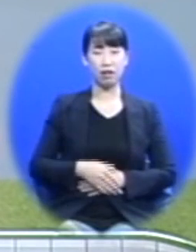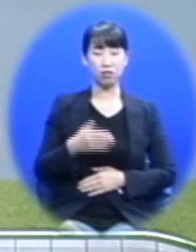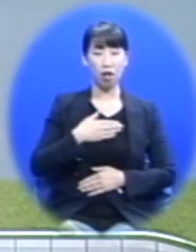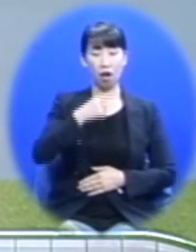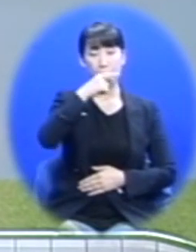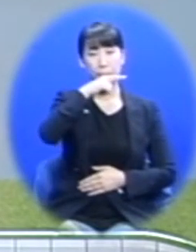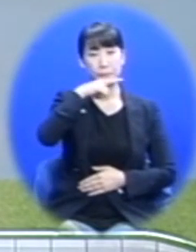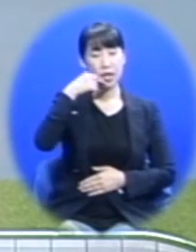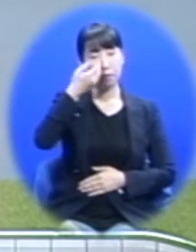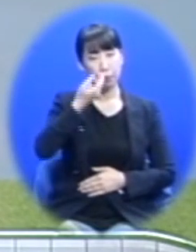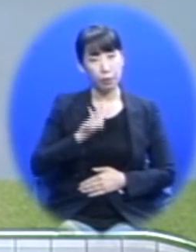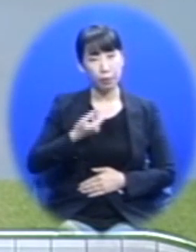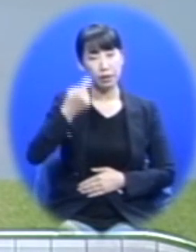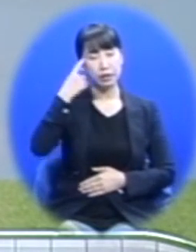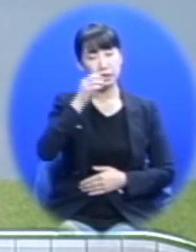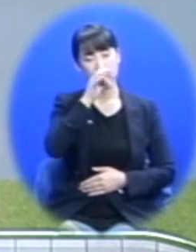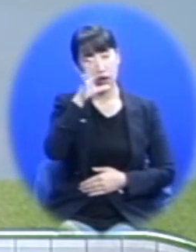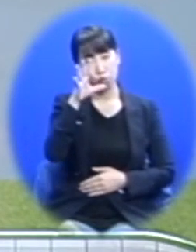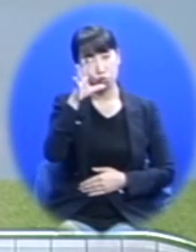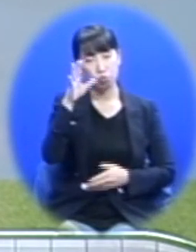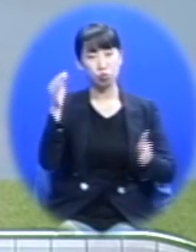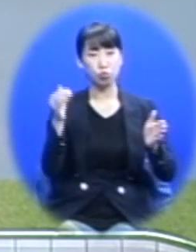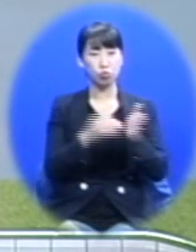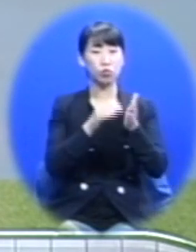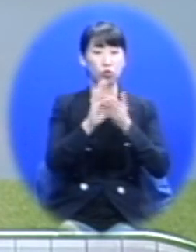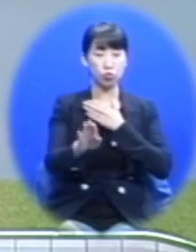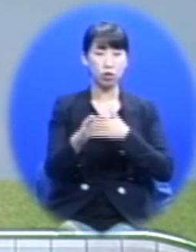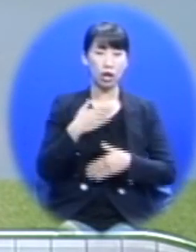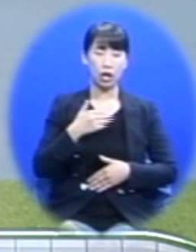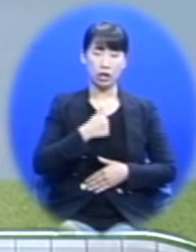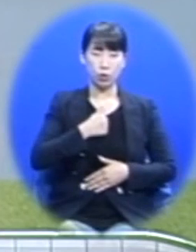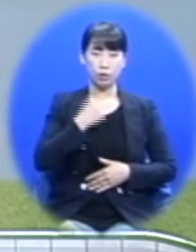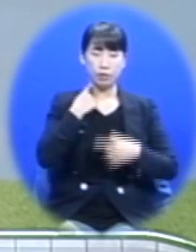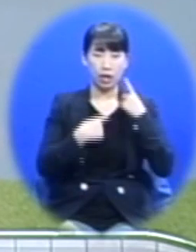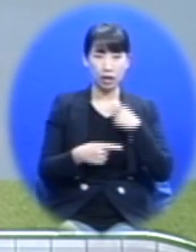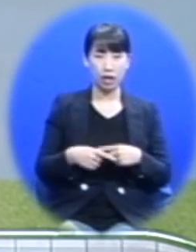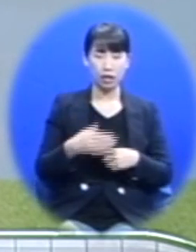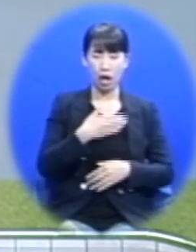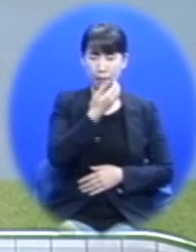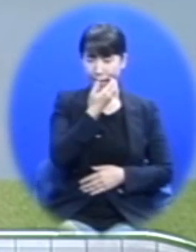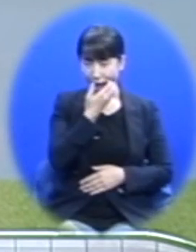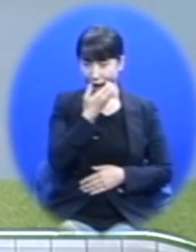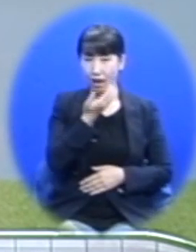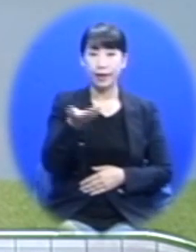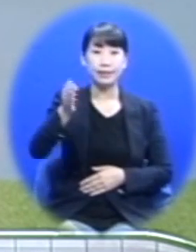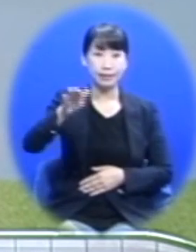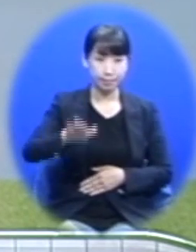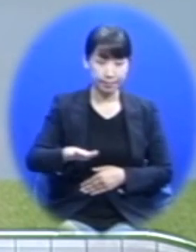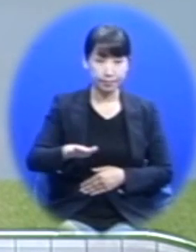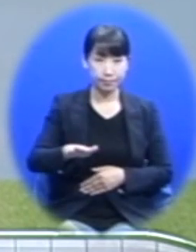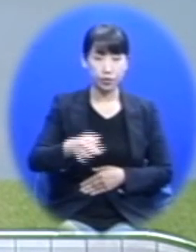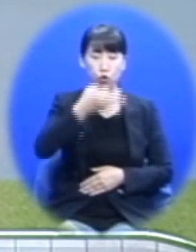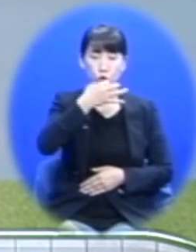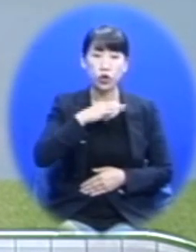기절하고 그리고 비참하게 지고 나니까 자존심은 완전히 상하고 너무너무 수치스럽고 그랬지만